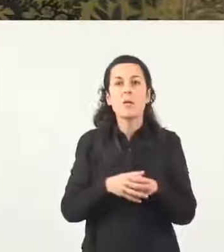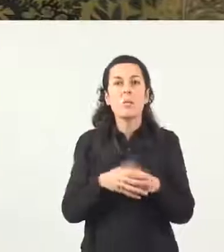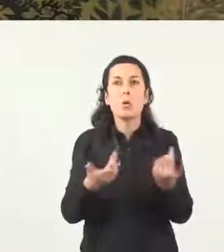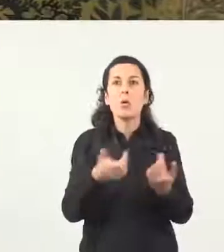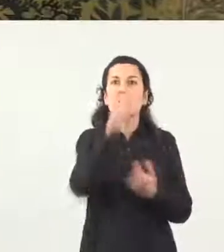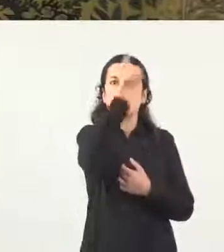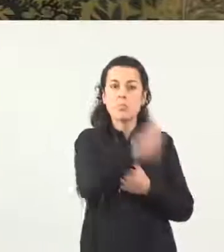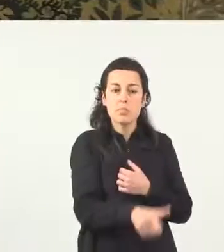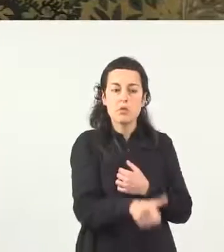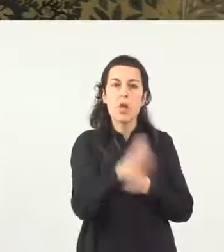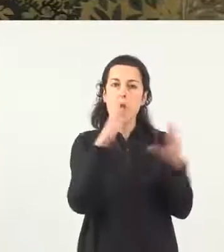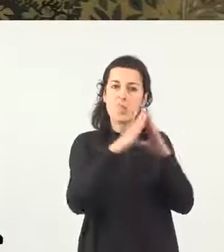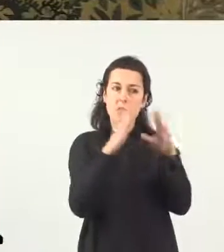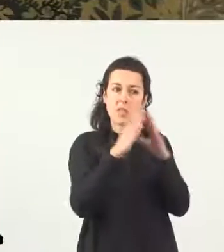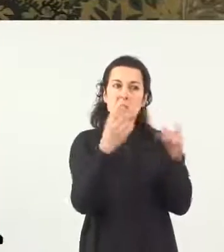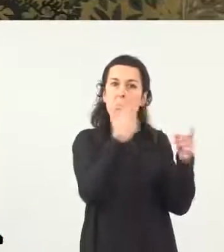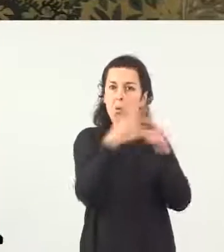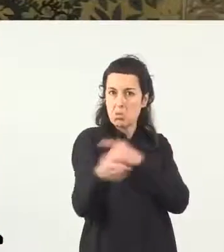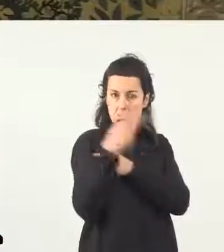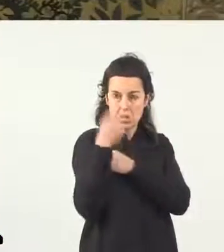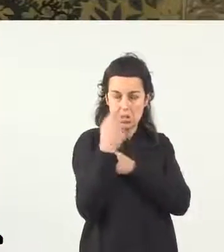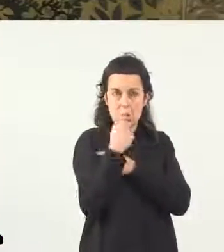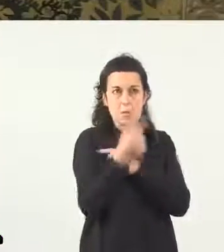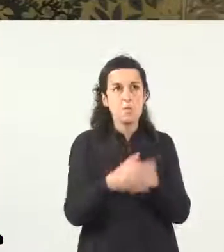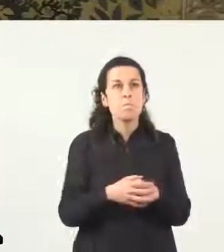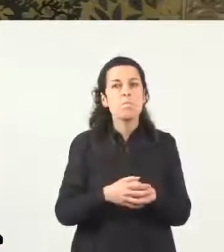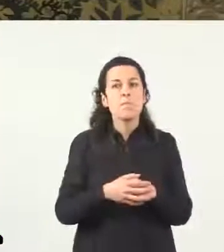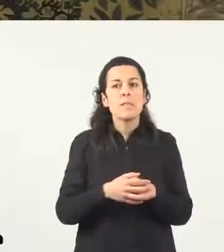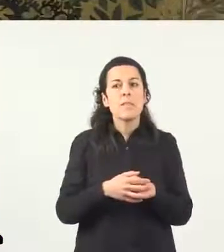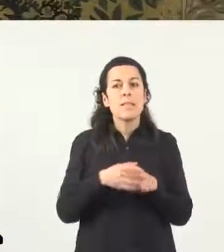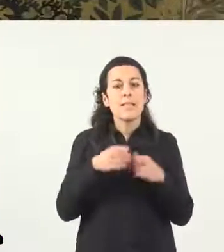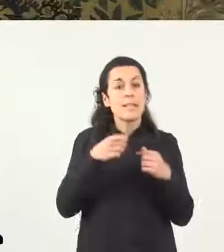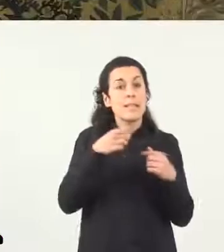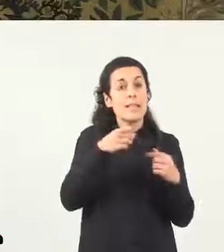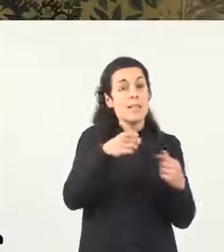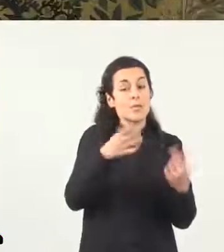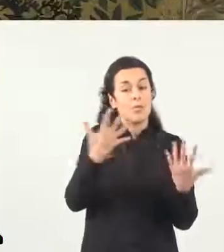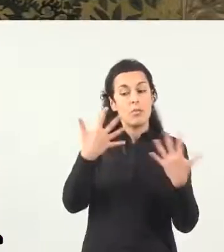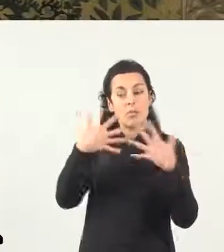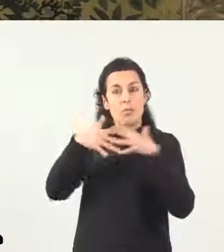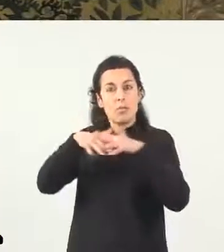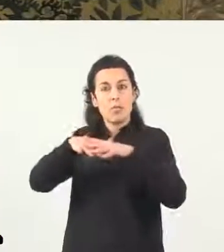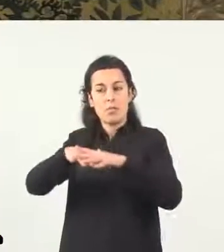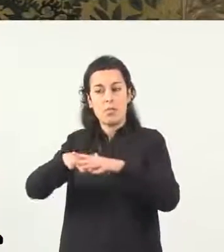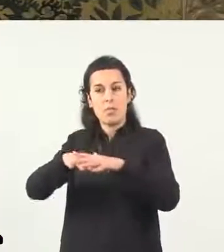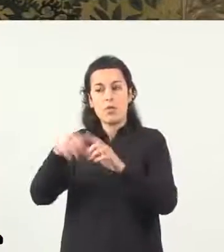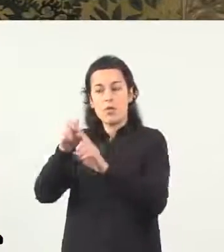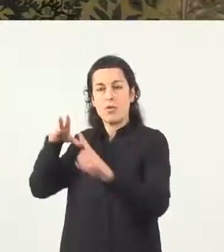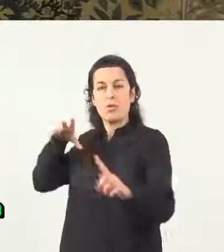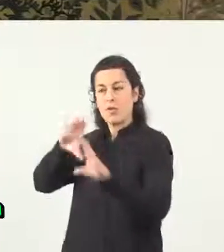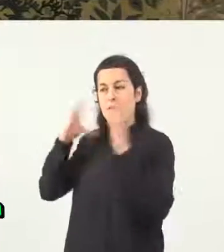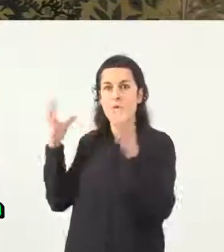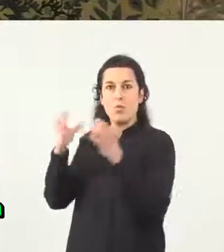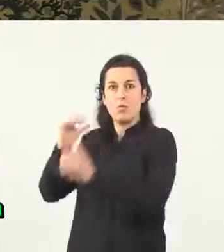interesgarriak esaten ari direnak. Eta horrek, edo hori kombinatzen da, betiko dimentsio